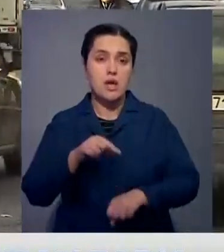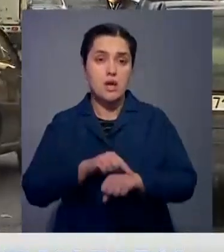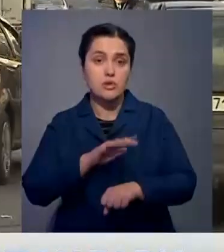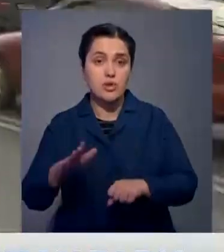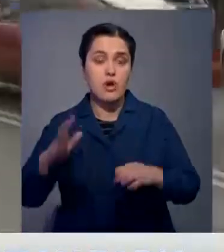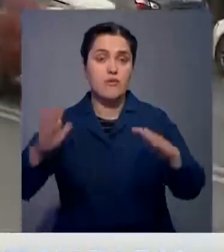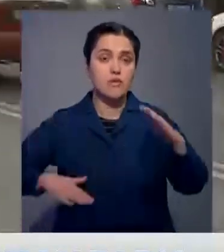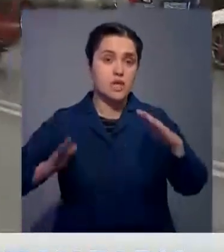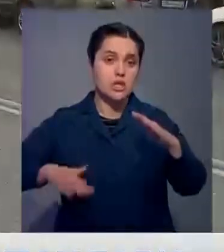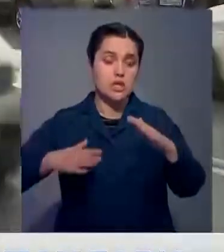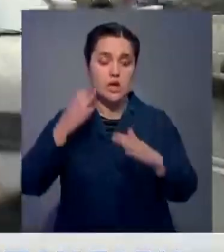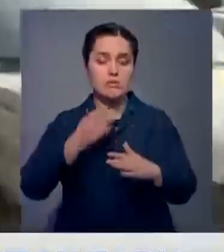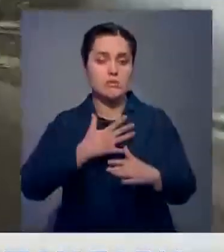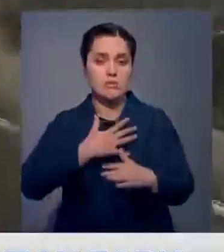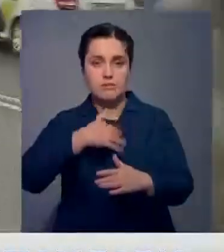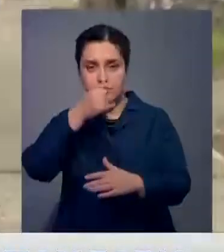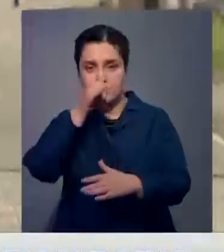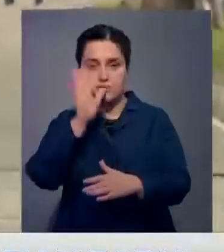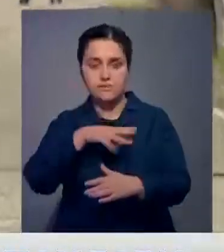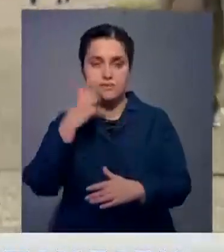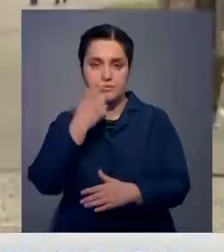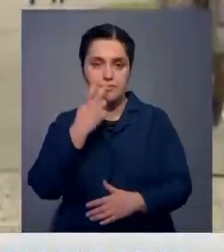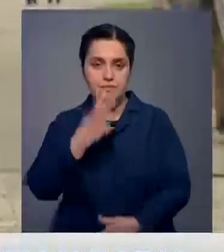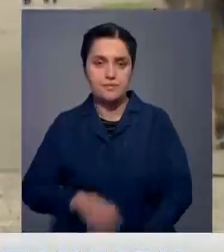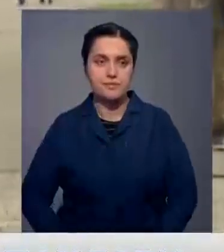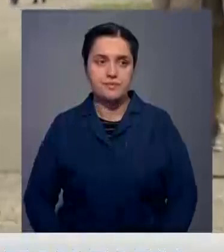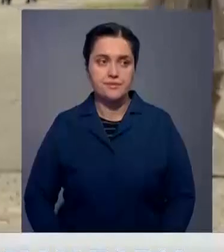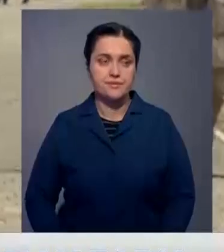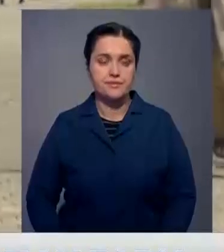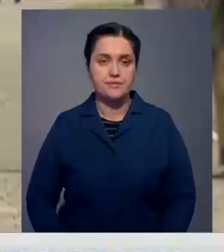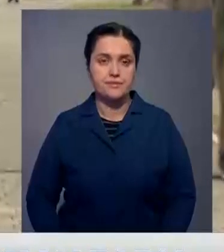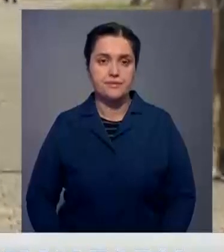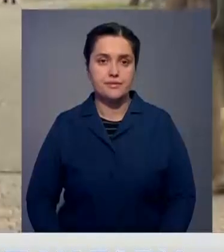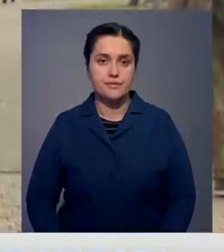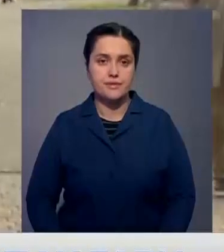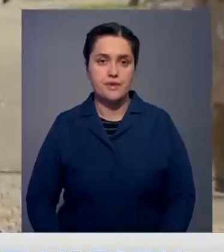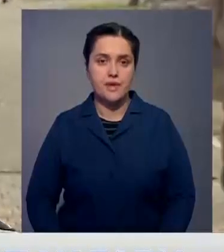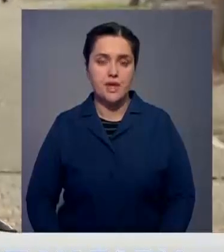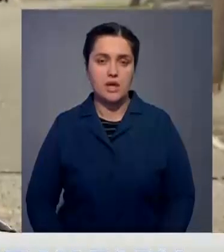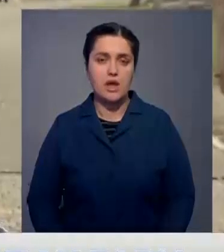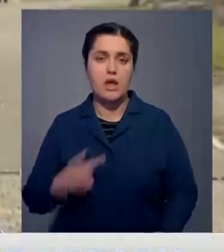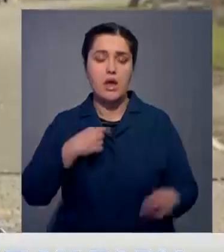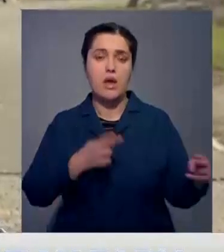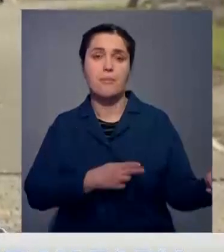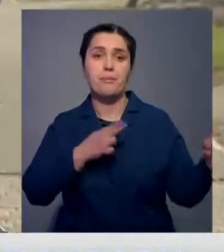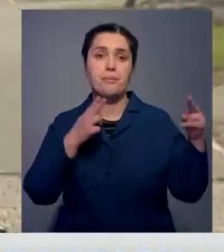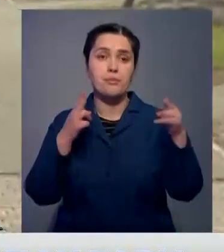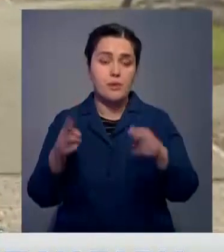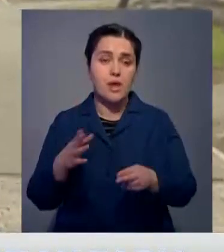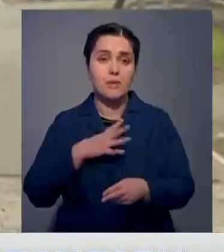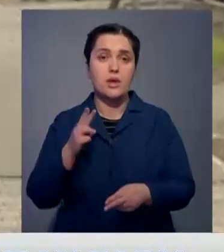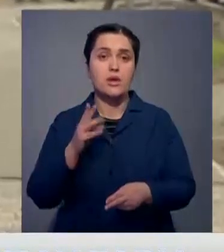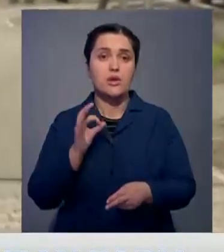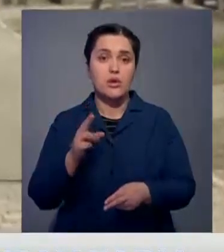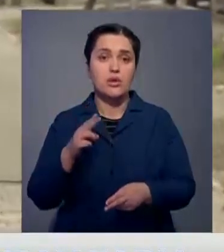то в нижних частях задыхаются от запаха гари. Мы были на Коктебе, хотели на фоне города посниматься, но